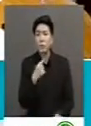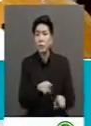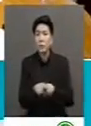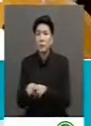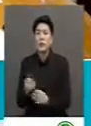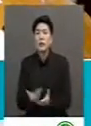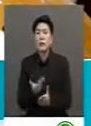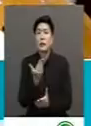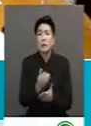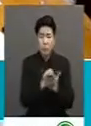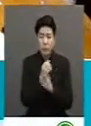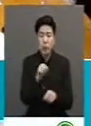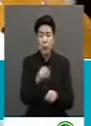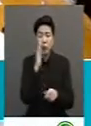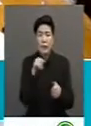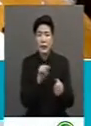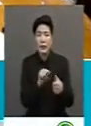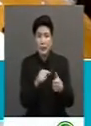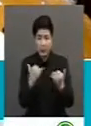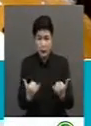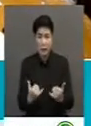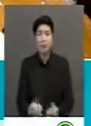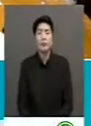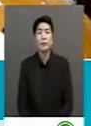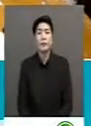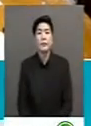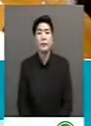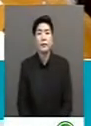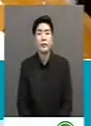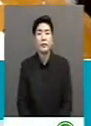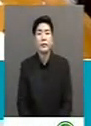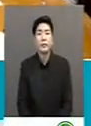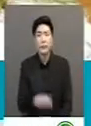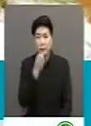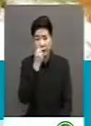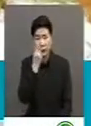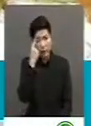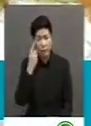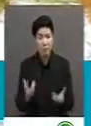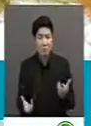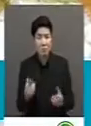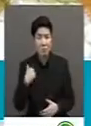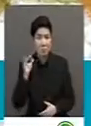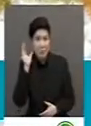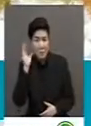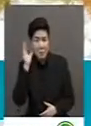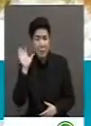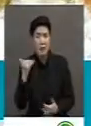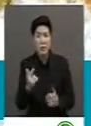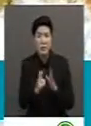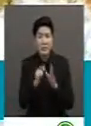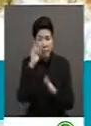กันว่าไปซื้อยาเสพติดมาจากนายนิวัฒน์คนนี้เนี่ยแหละค่ะ ก็คุณผู้ชมลองไปชั่งน้ำหนักดูแล้วกันนะฮะว่าเชื่อไหมว ่ ามีคนเอ